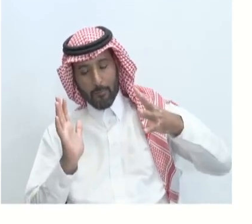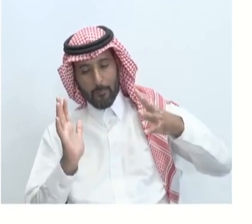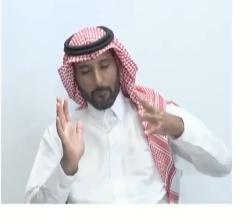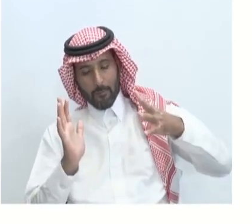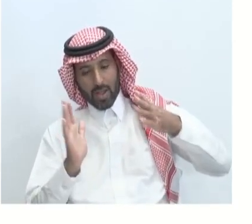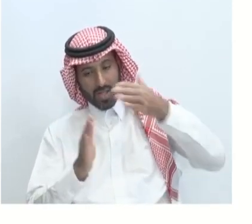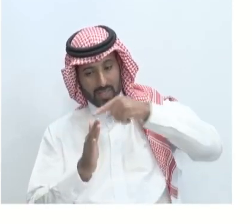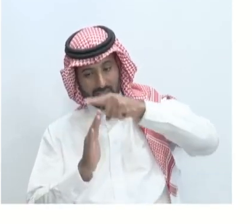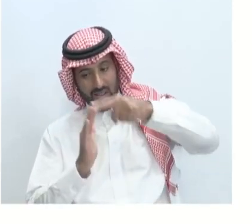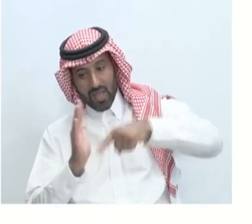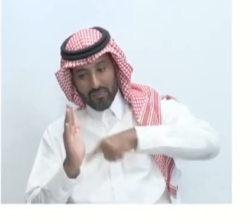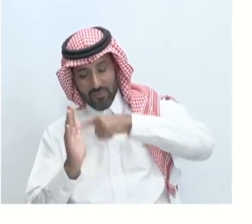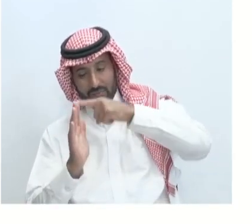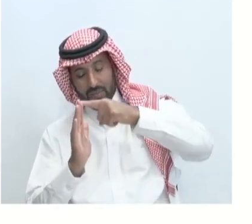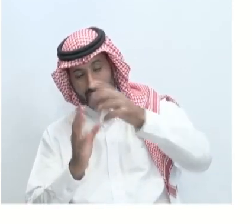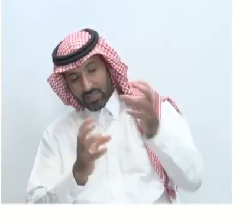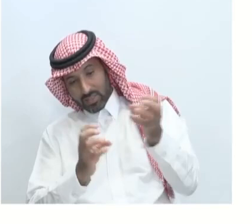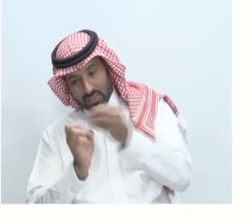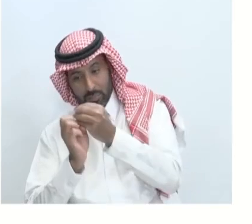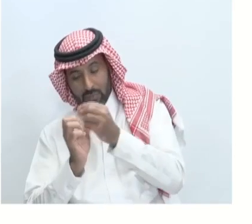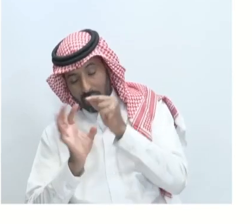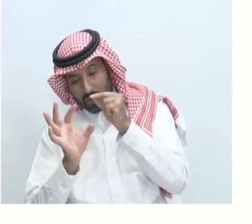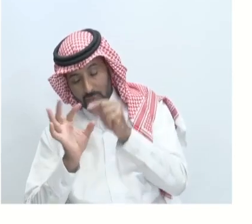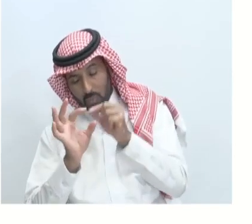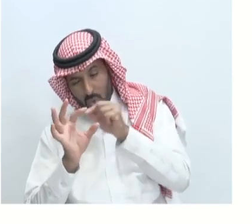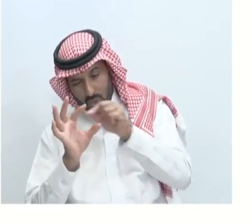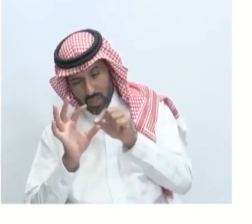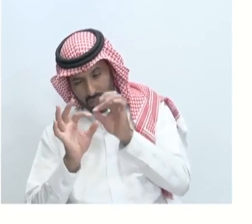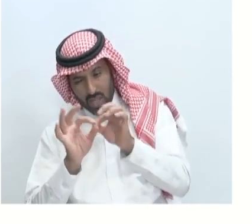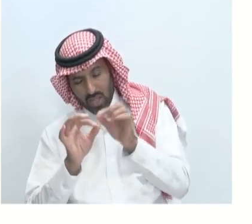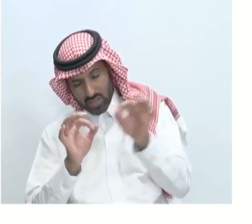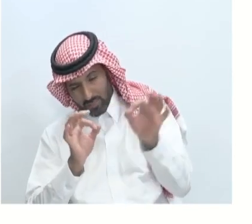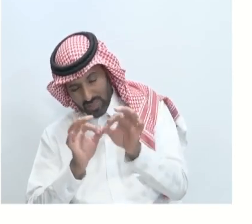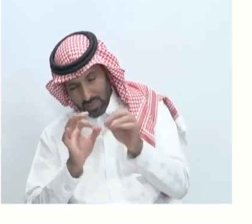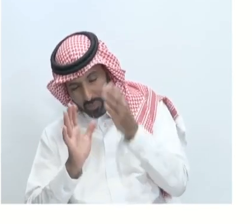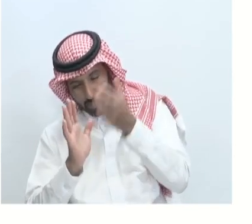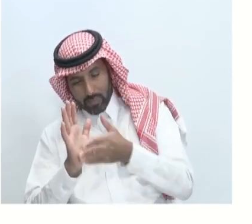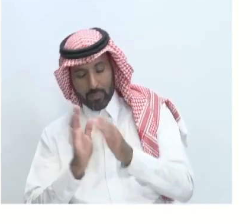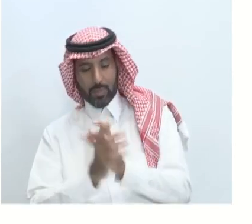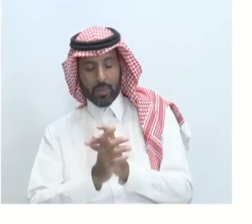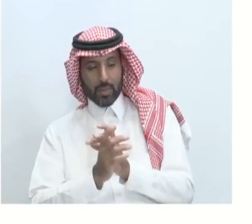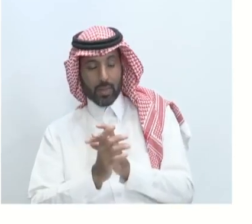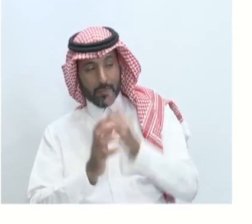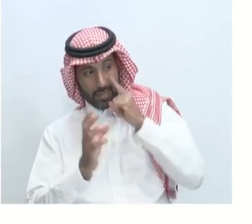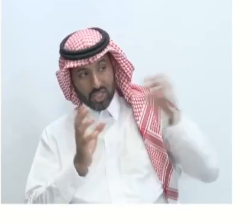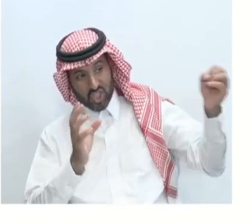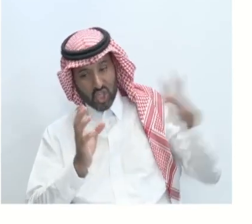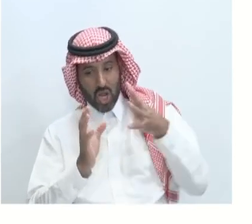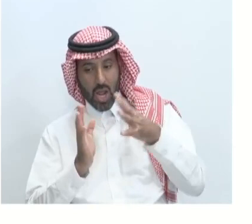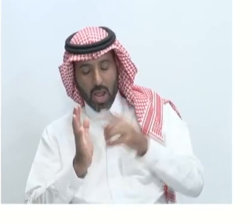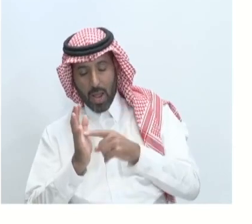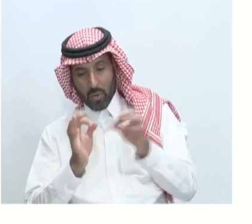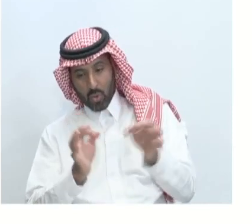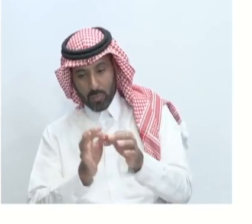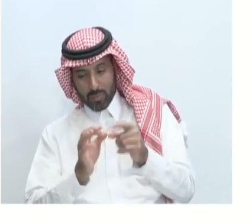فالاشفار تجتمع في بؤره اقرب للمراه بينما الاشعه المنع عكسه بالقرب